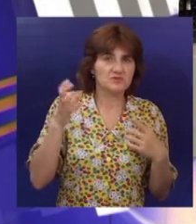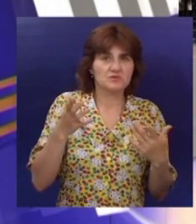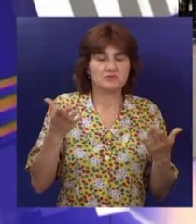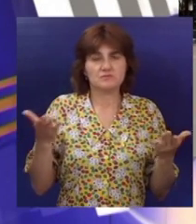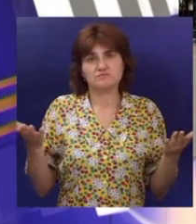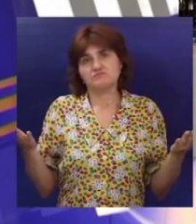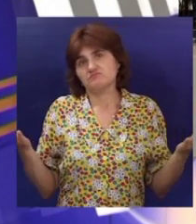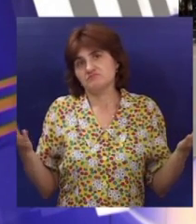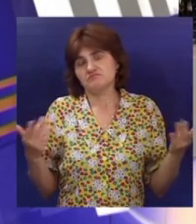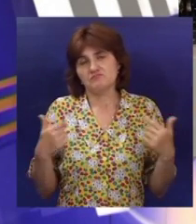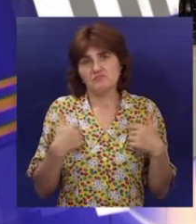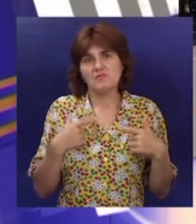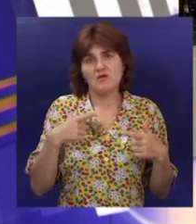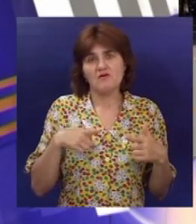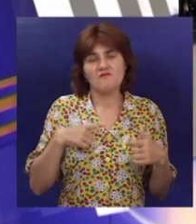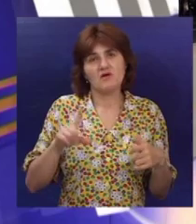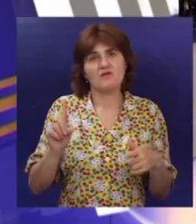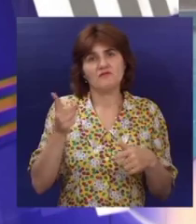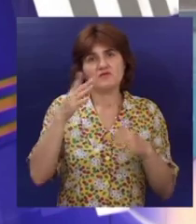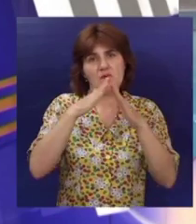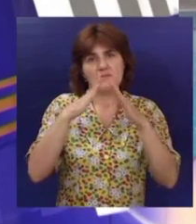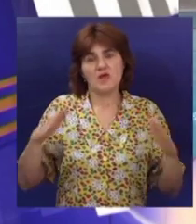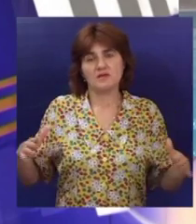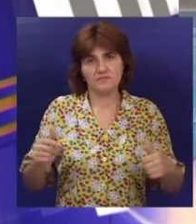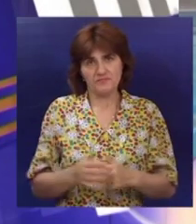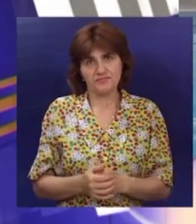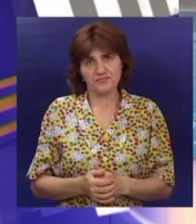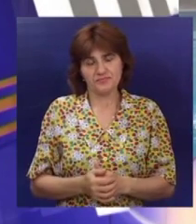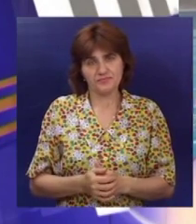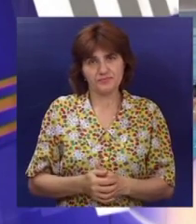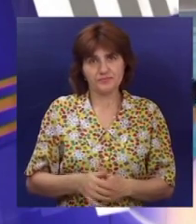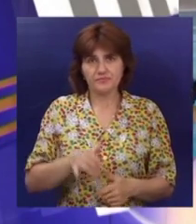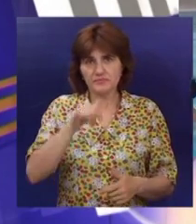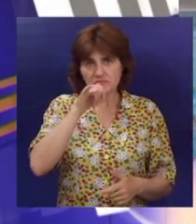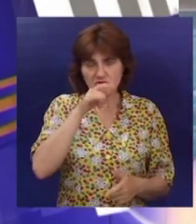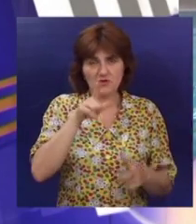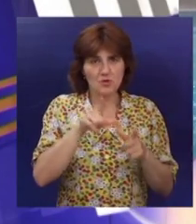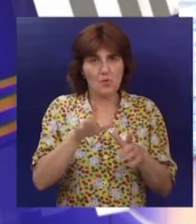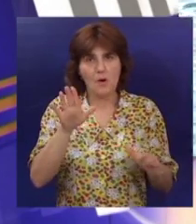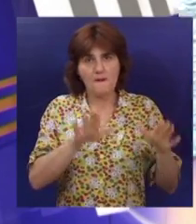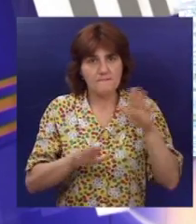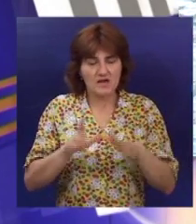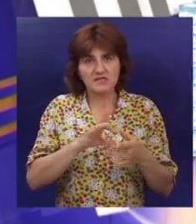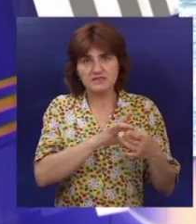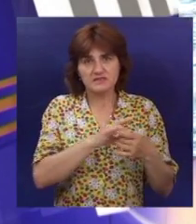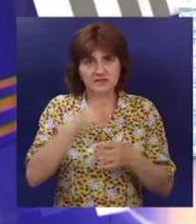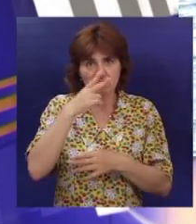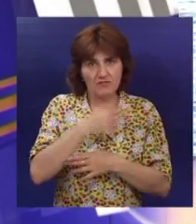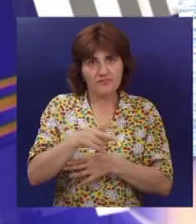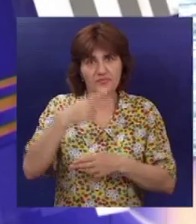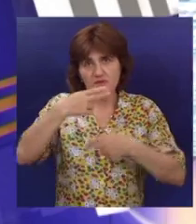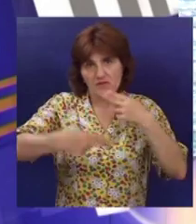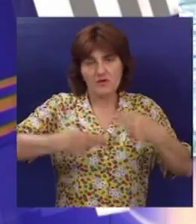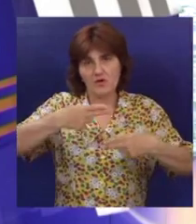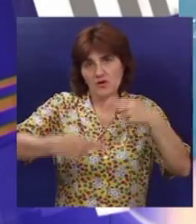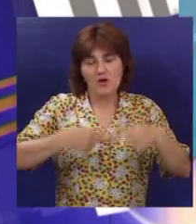sunčanje, šta ja znam, ja bi otišla na kamping. Kada je reč o vodi koja se nalazi u bazenima, vrši se stalna